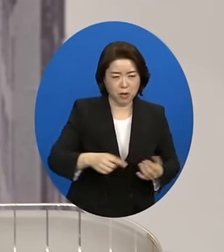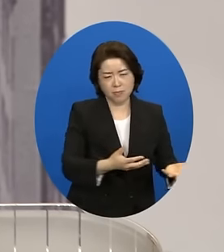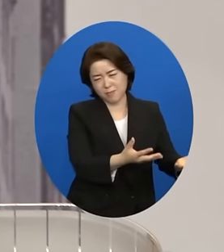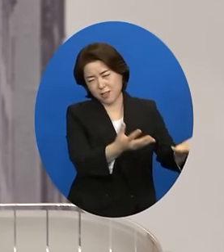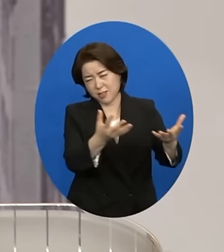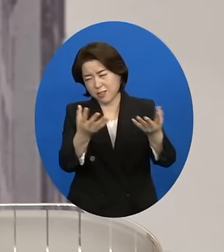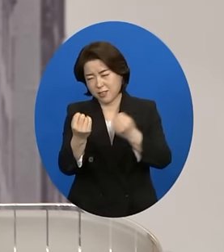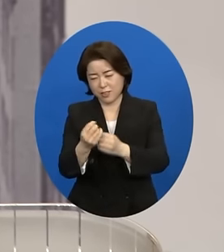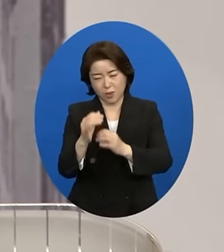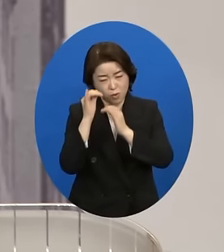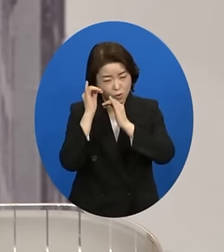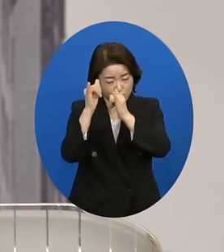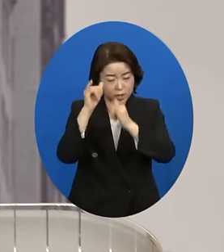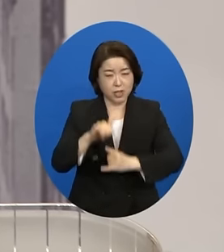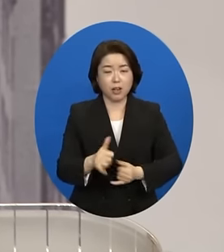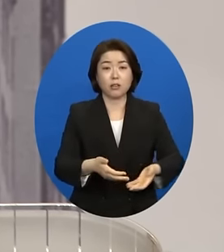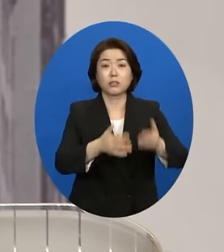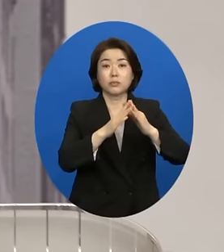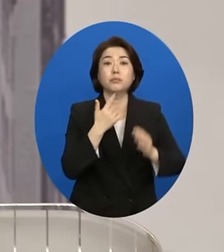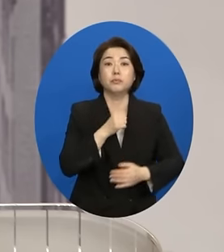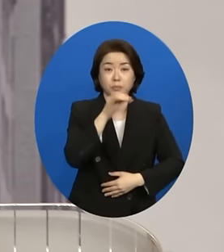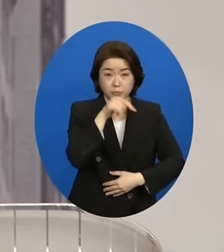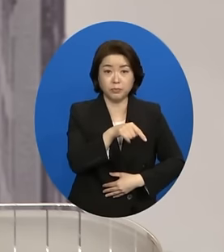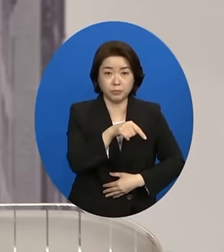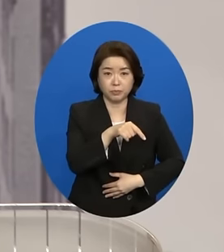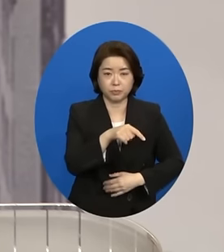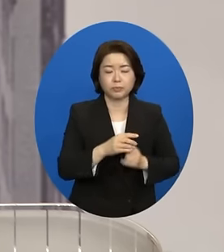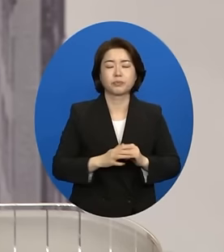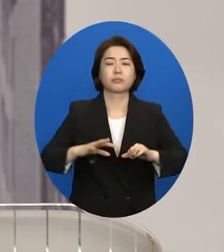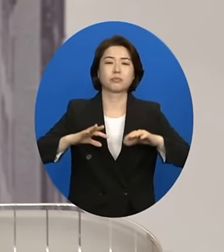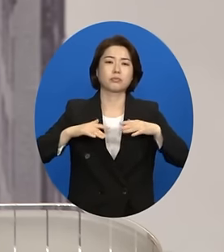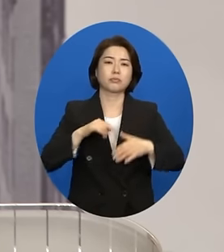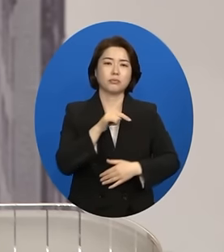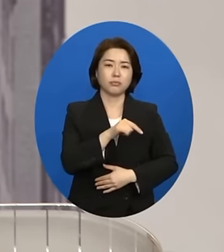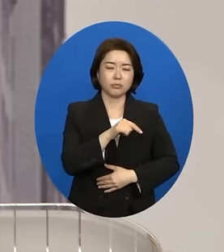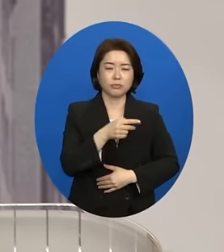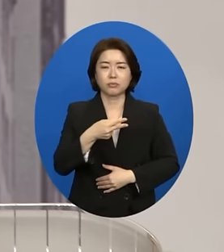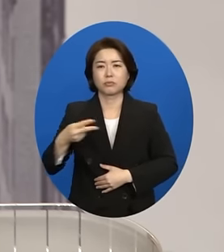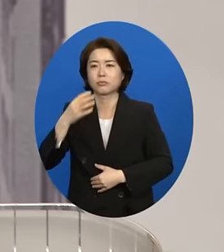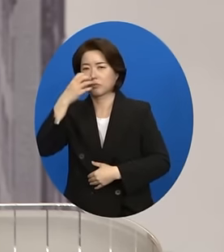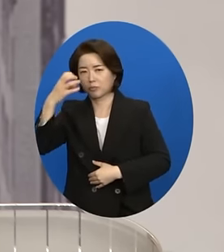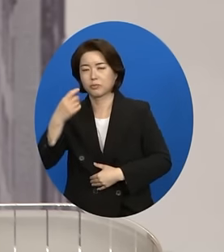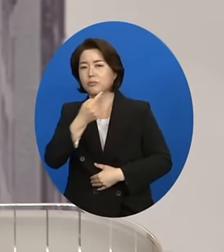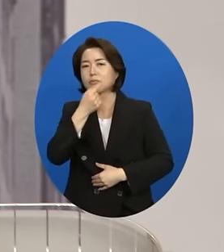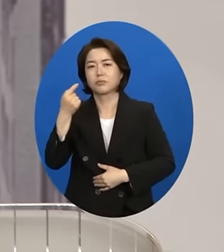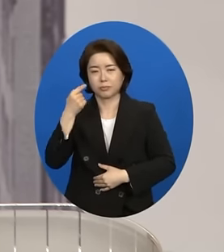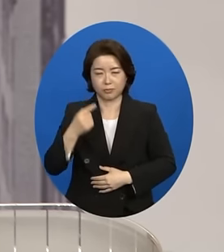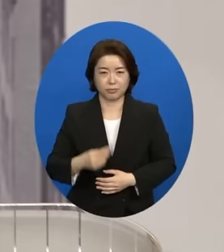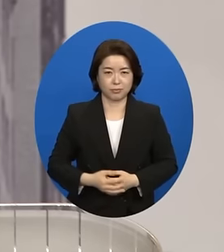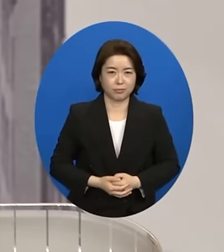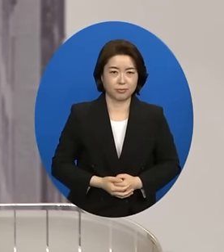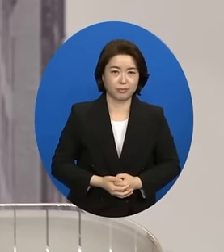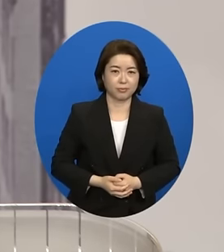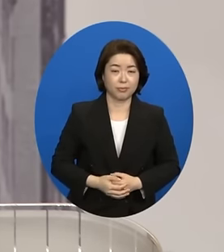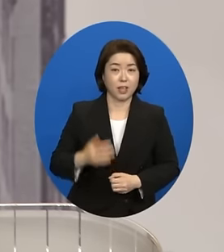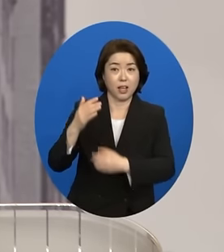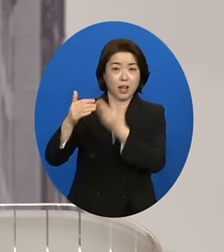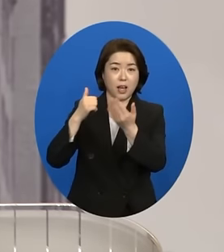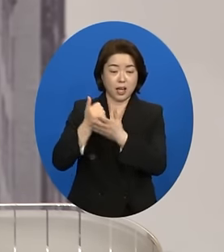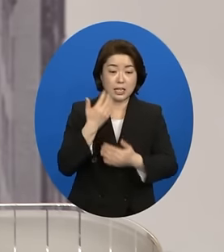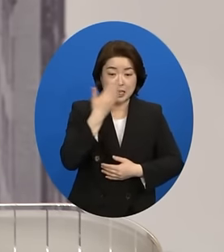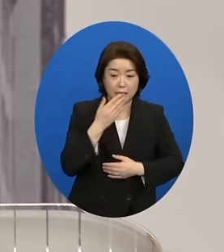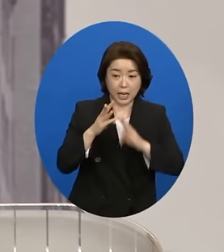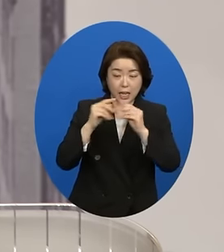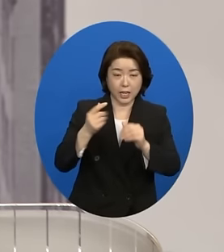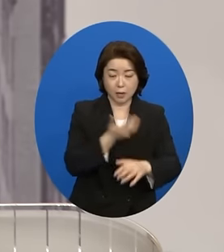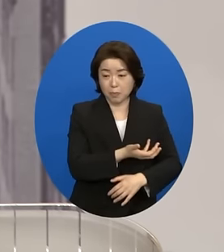사람이에요. 그럴 만도 합니다. 그런데 그 자랑이 바로 교만하다라는 증거죠. 하나님께서 가나안 땅에 들어가는